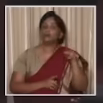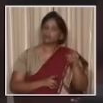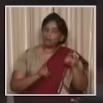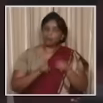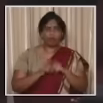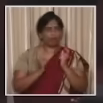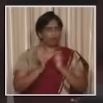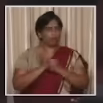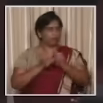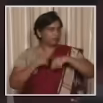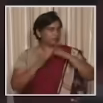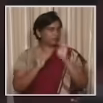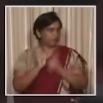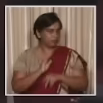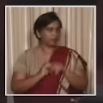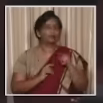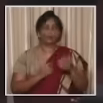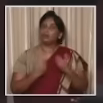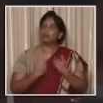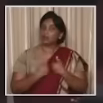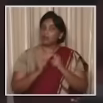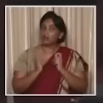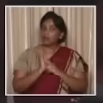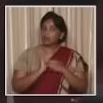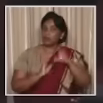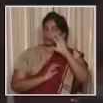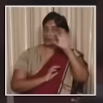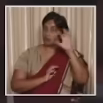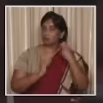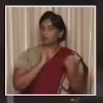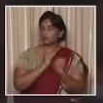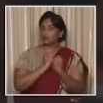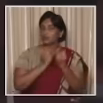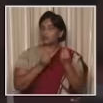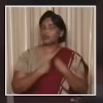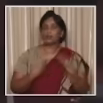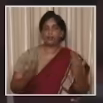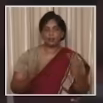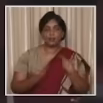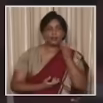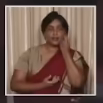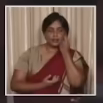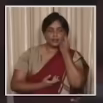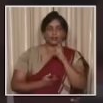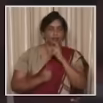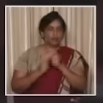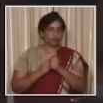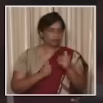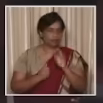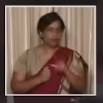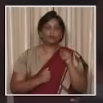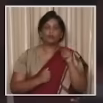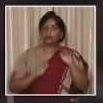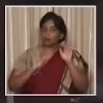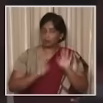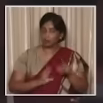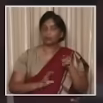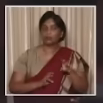ණය ප්‍රතිහුගතකරණයට අපිට අපේ නයහිමි රටවල් සහයෝගය ලබා දෙන්නේ නැහැ කියන සැකය ඇති කරන්න උත්සාහ කරා.